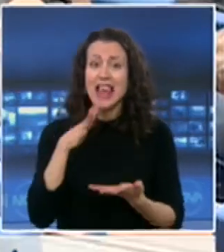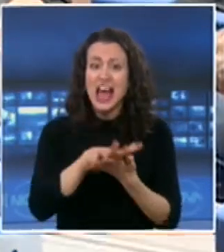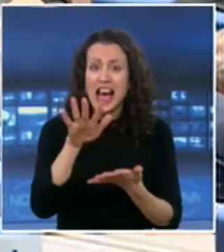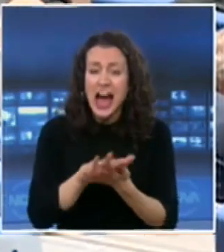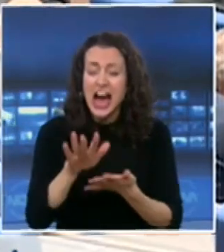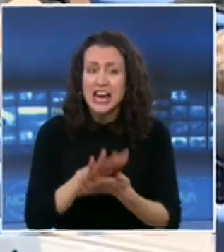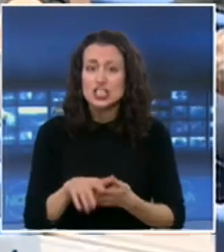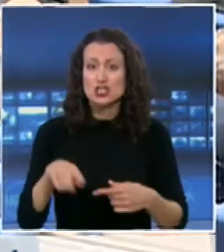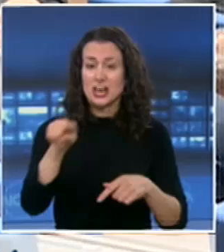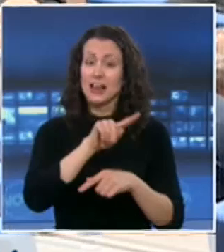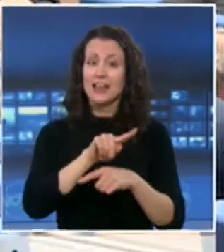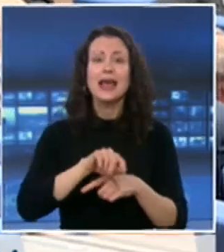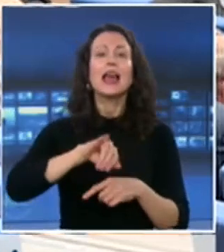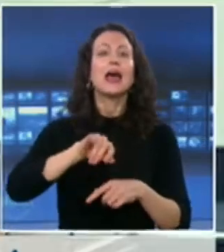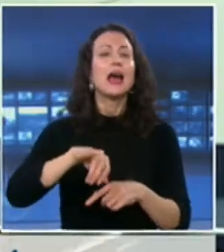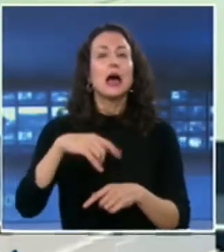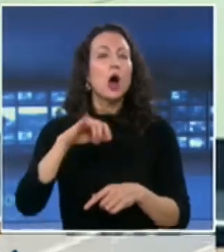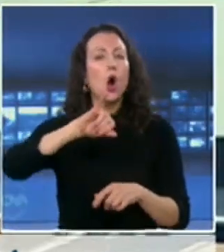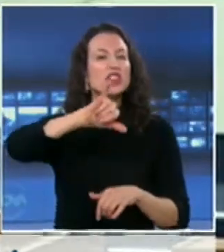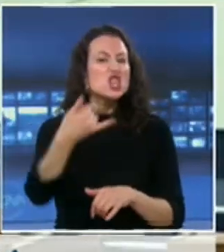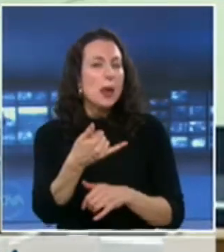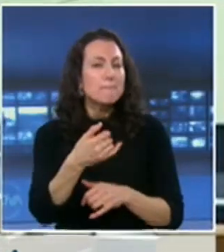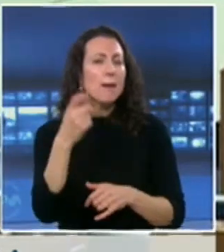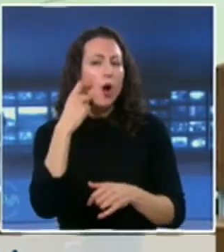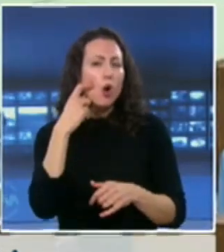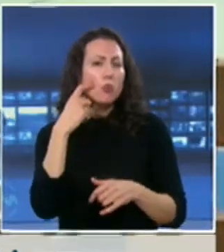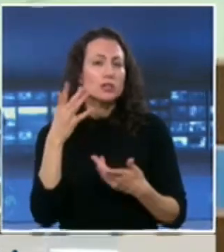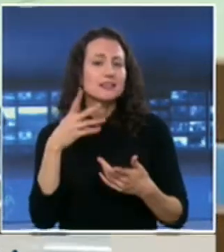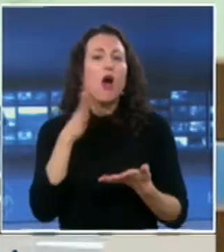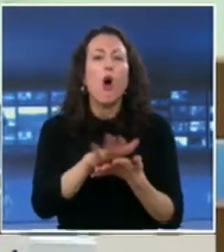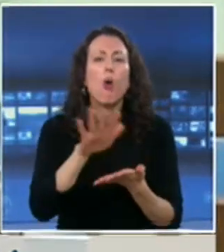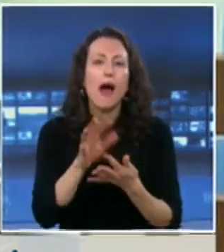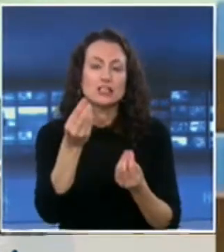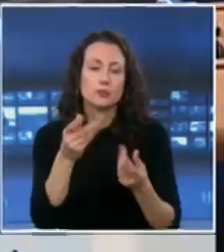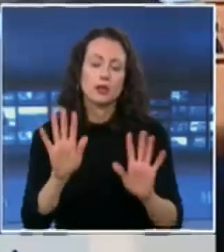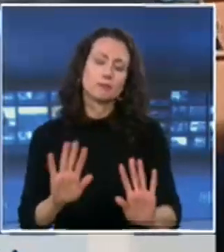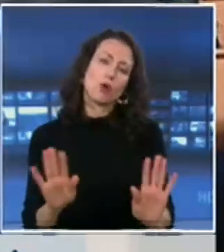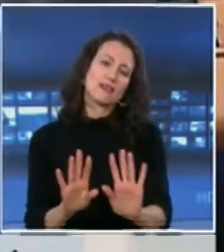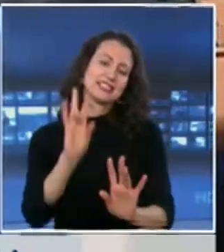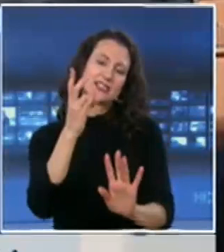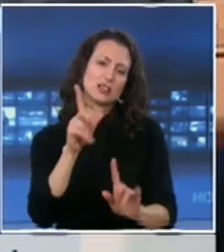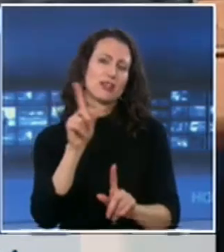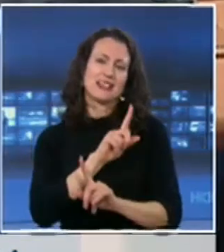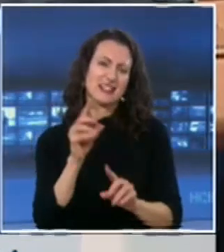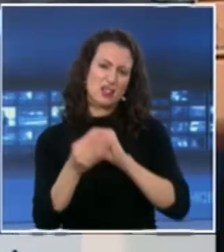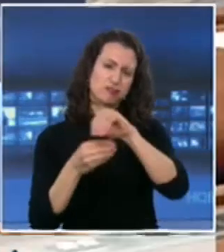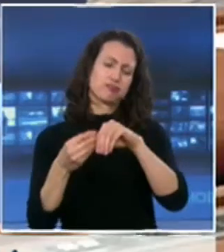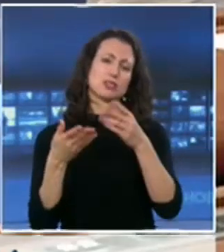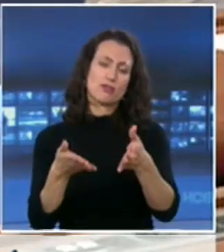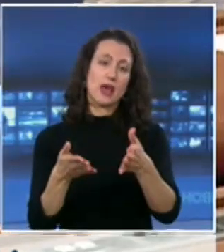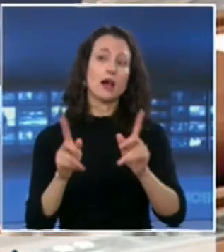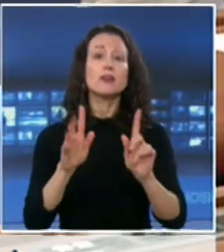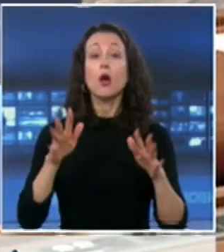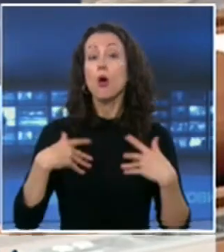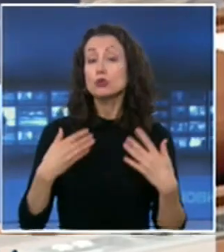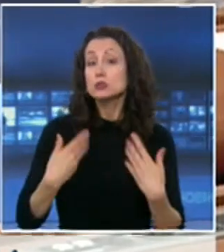еднолично от прозореца на джипа Бойко Борисов? Госпожо Нинова, моля ви, не злоупотребявайте с това. Вие колкото искате, може да